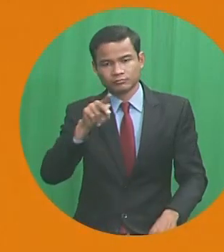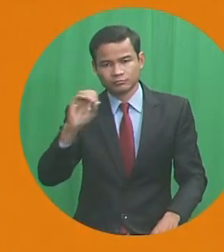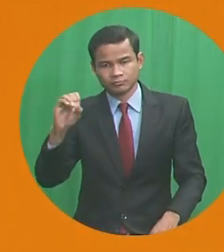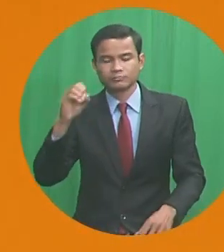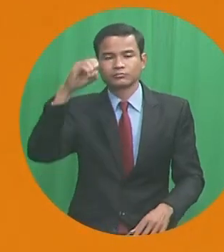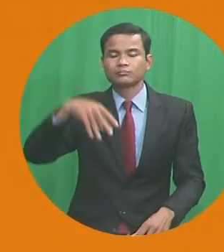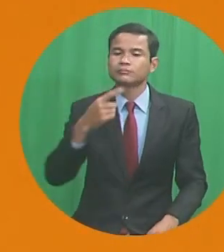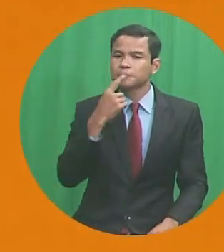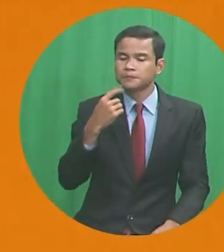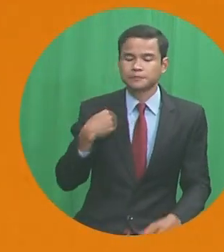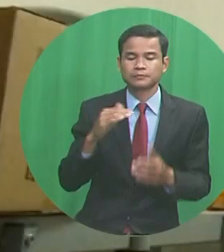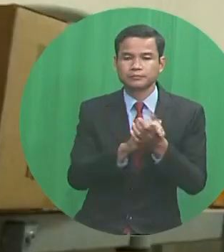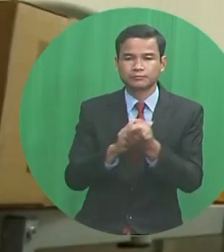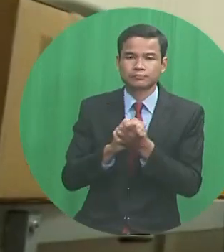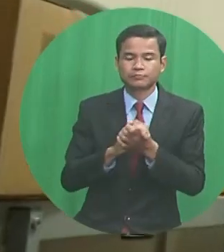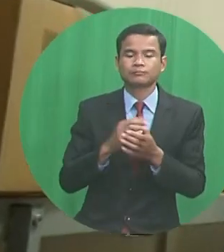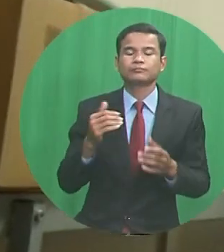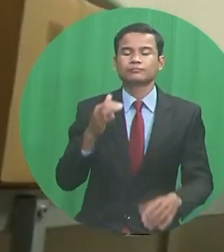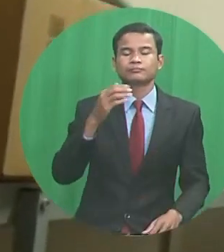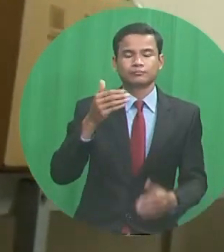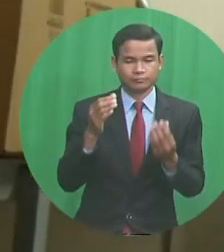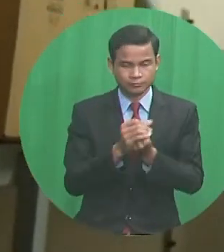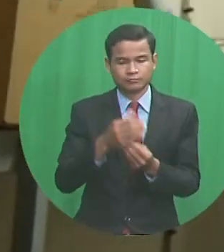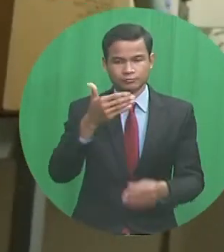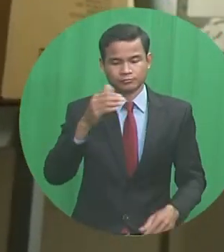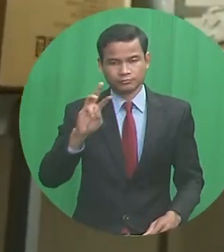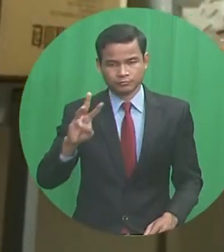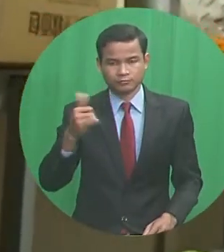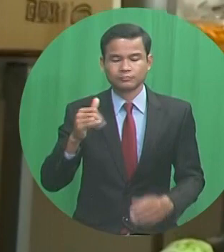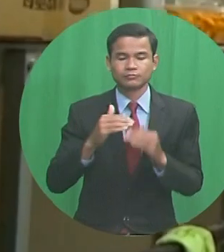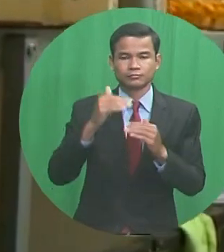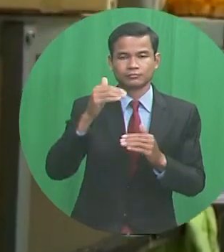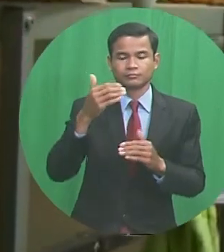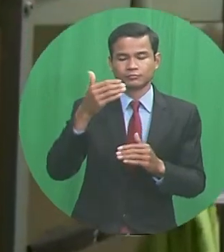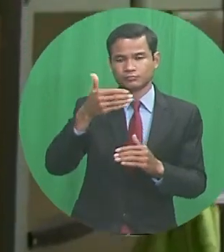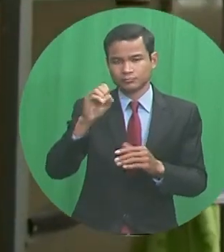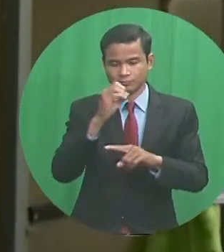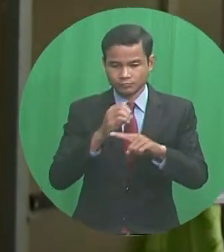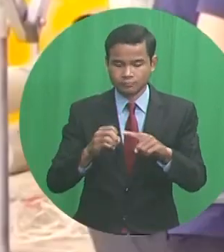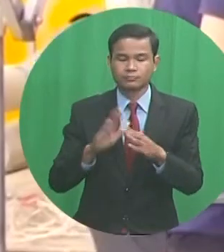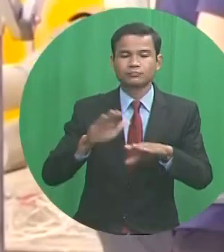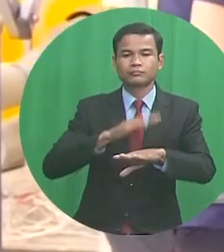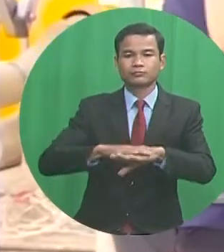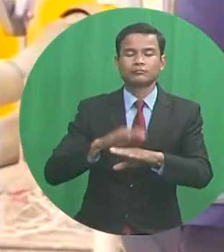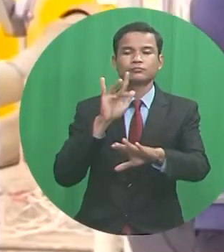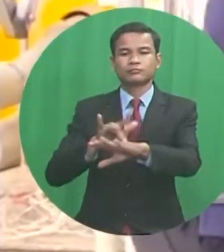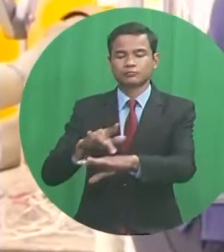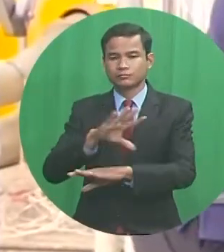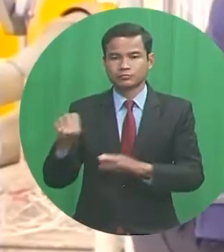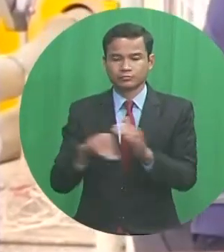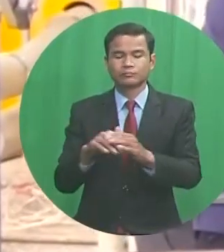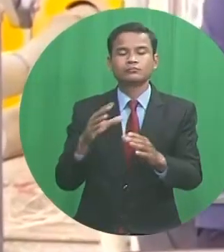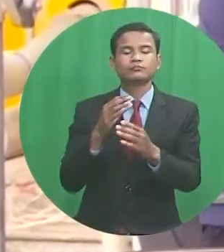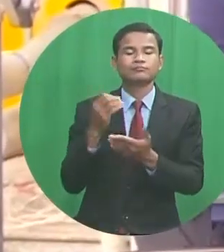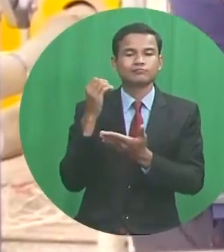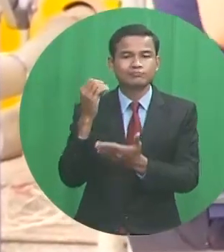យនេះសហគមន៍លំនៅឋានចំនួន93ឬច្រើនជាង 90% នៃសង្កាត់ដែលរងផលប៉ះពាល់ទាំងអស់ទទួលបានការ